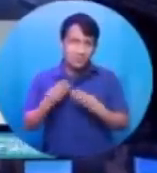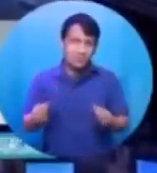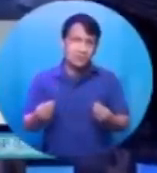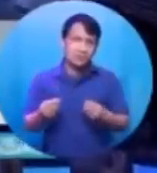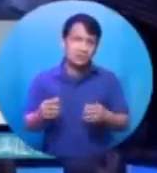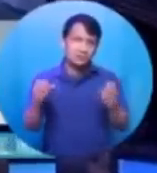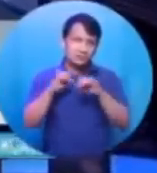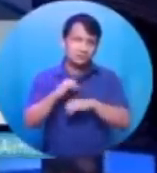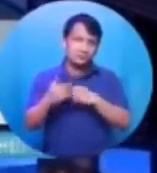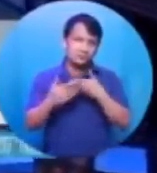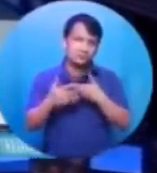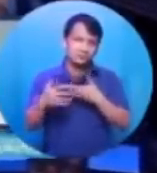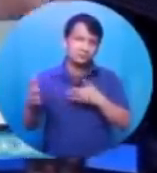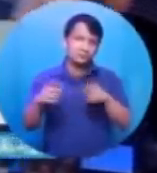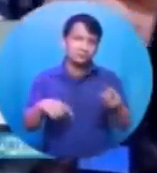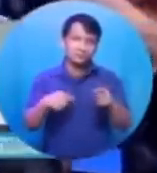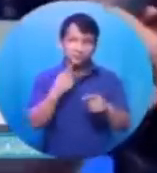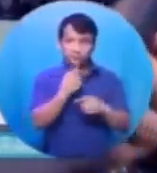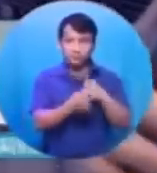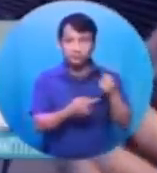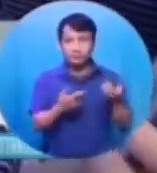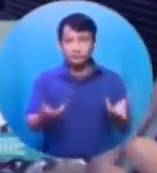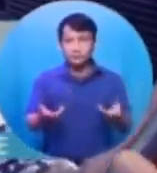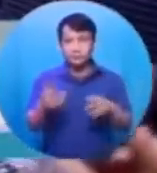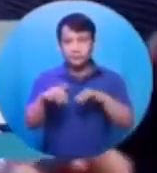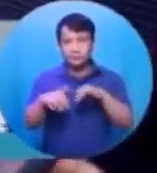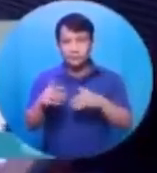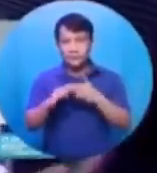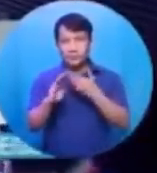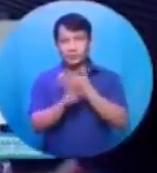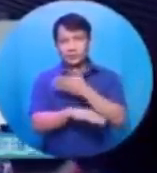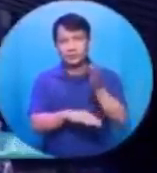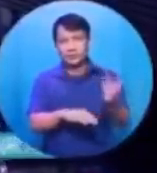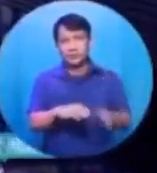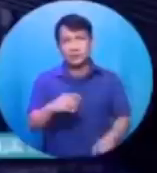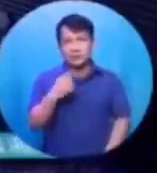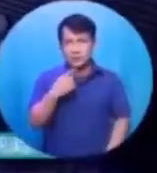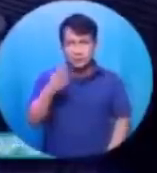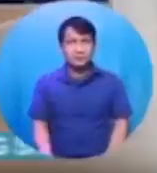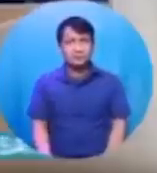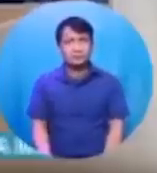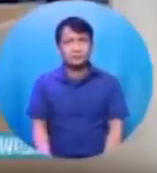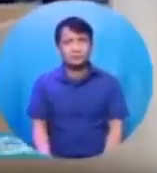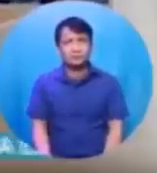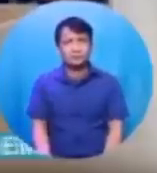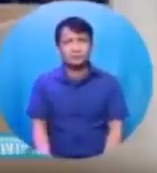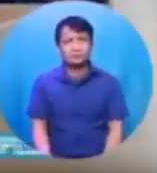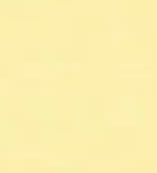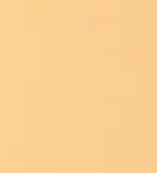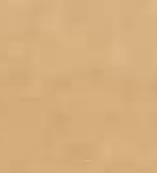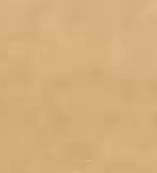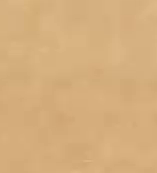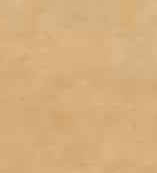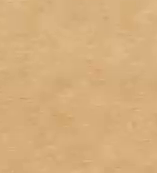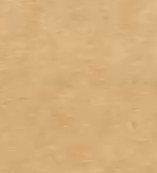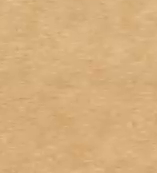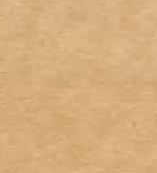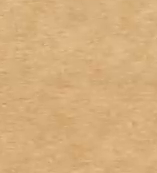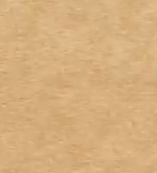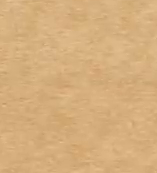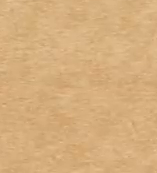po ang round up ng mga sinasabi ng ating mga keyboard warrior. Balik sa inyo dyan sa studio, Idol Rafi. Salamat, MJ!